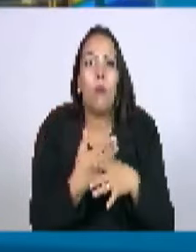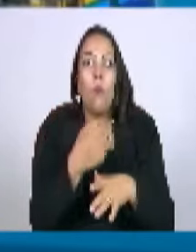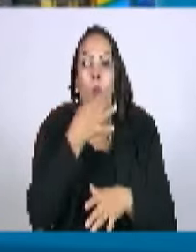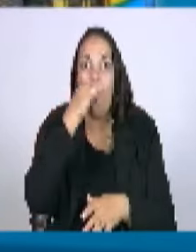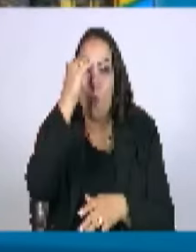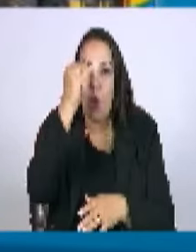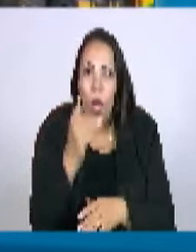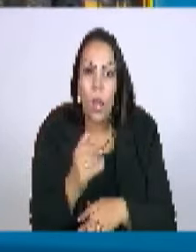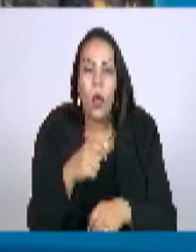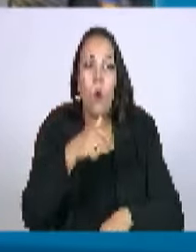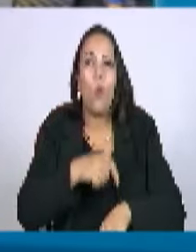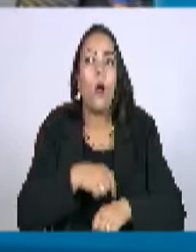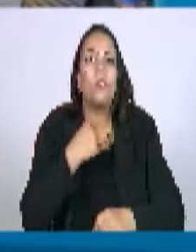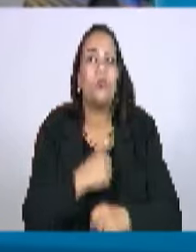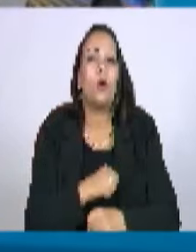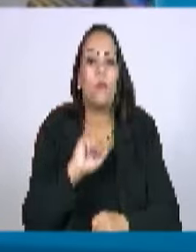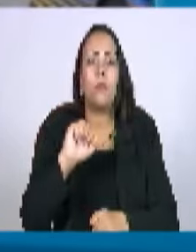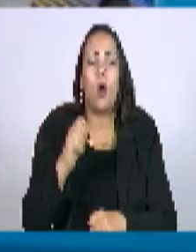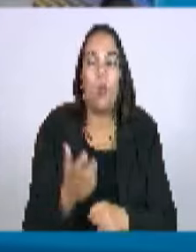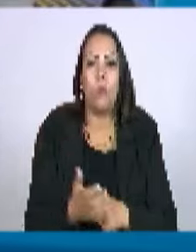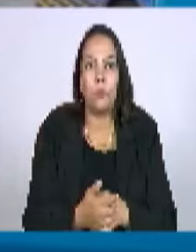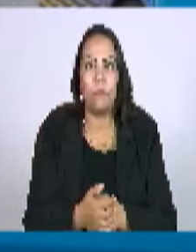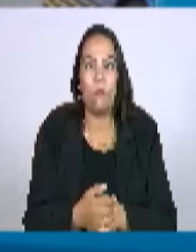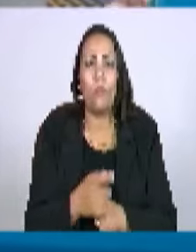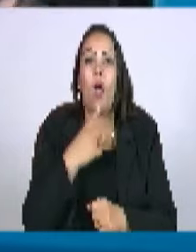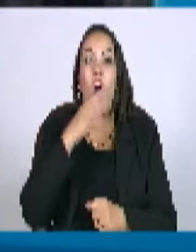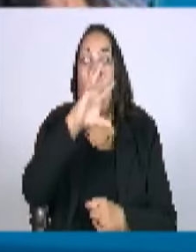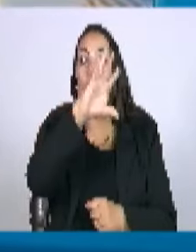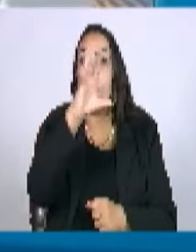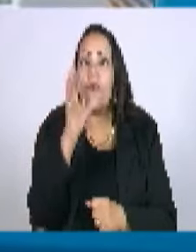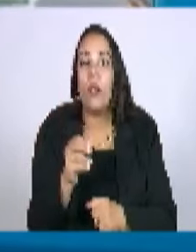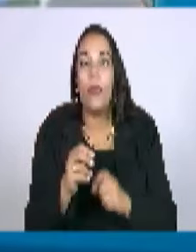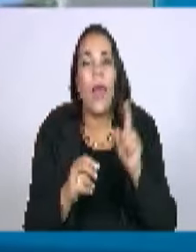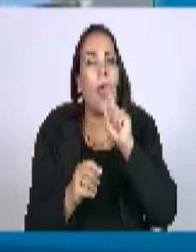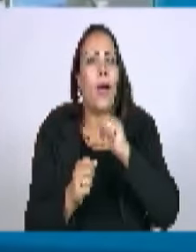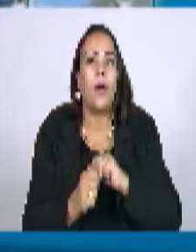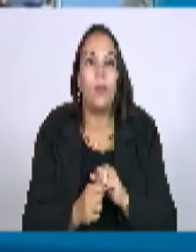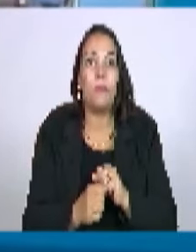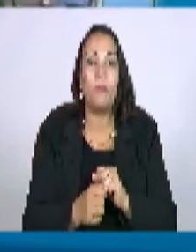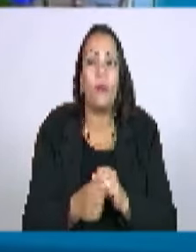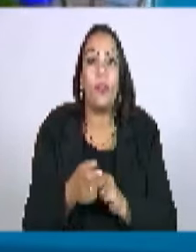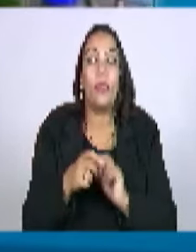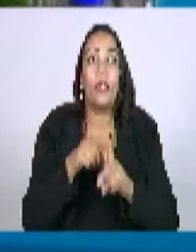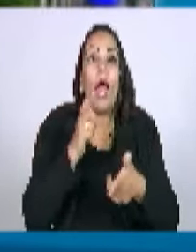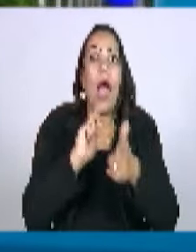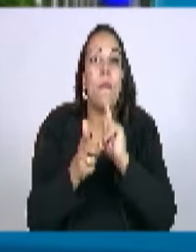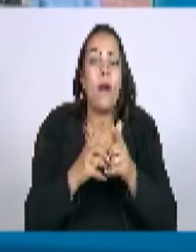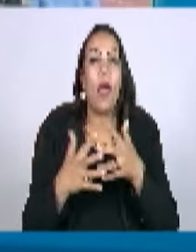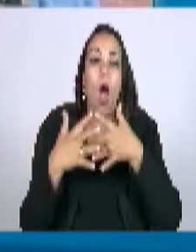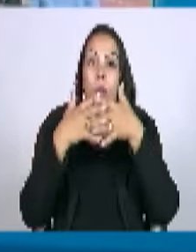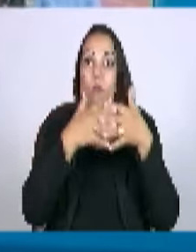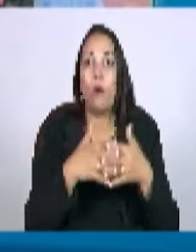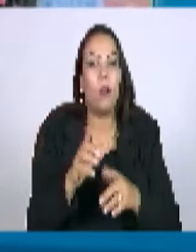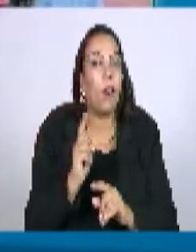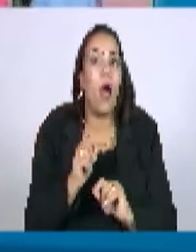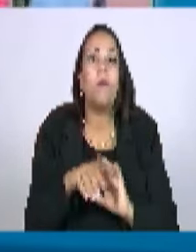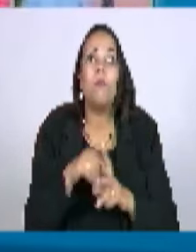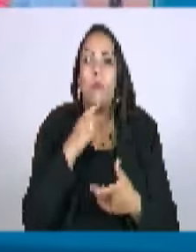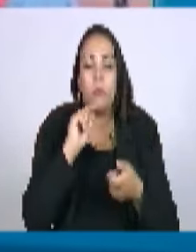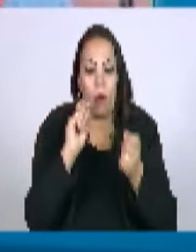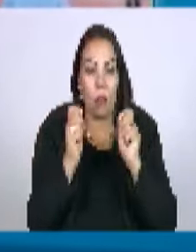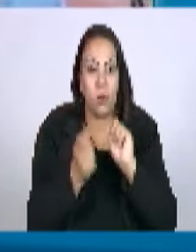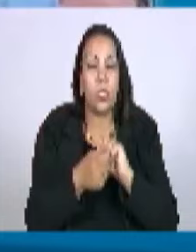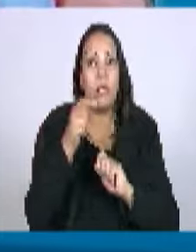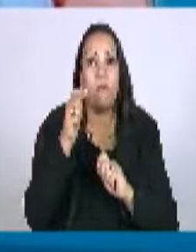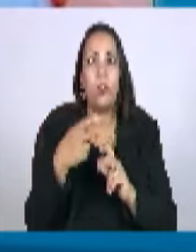او في سن العمل افريقيا لا امريكا الولايات المتحده لا بالعكس ده